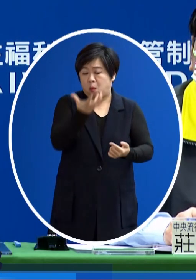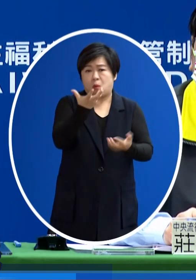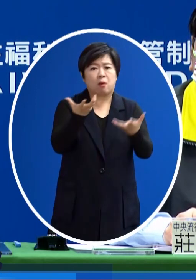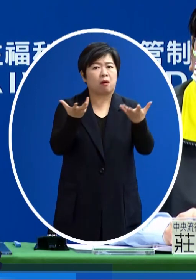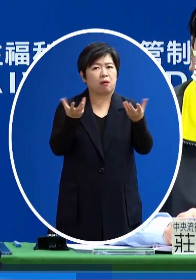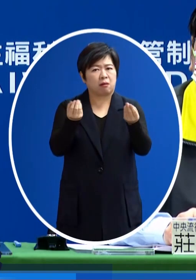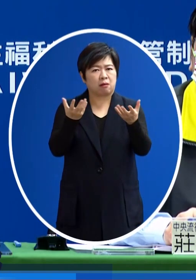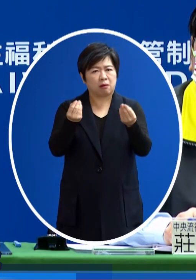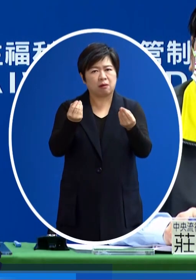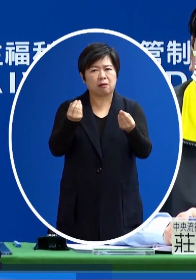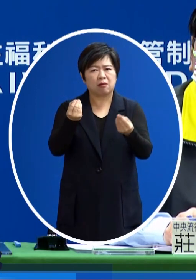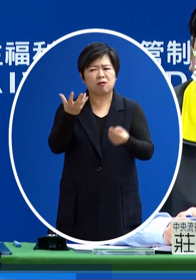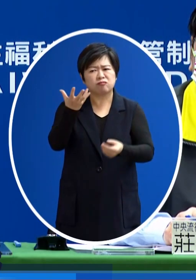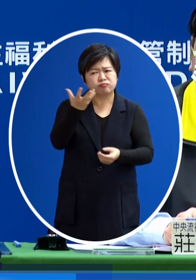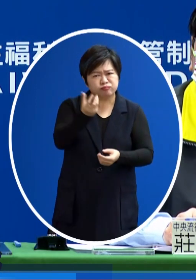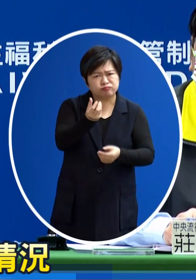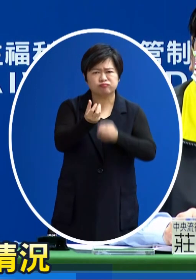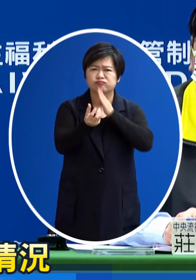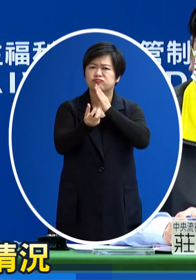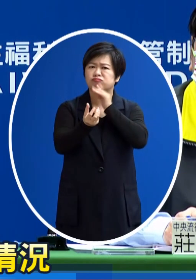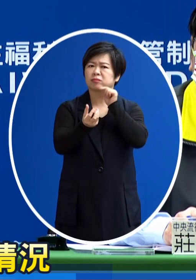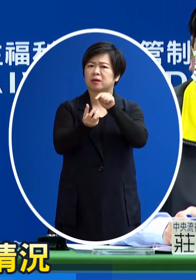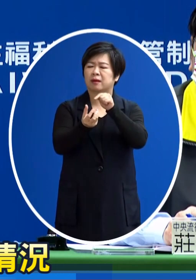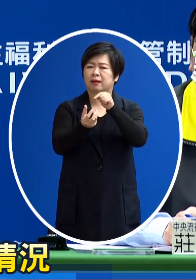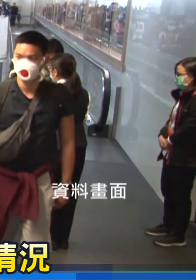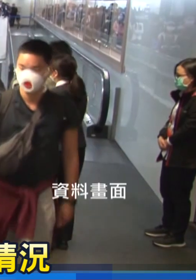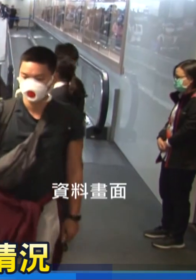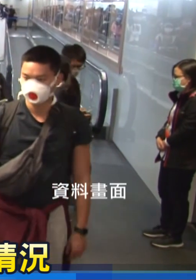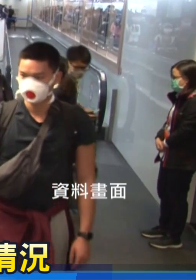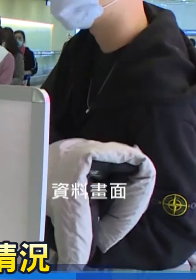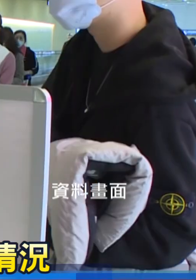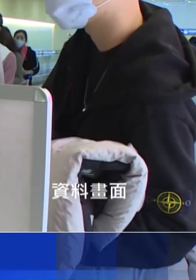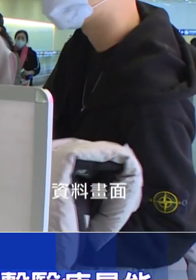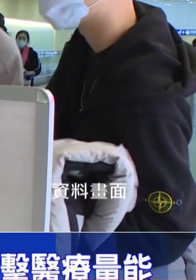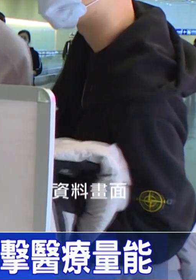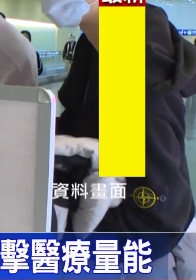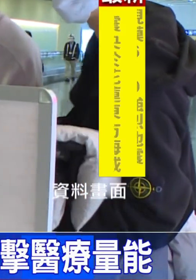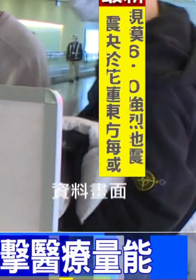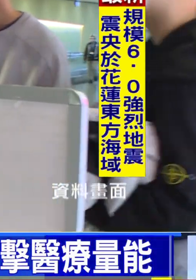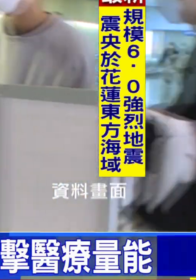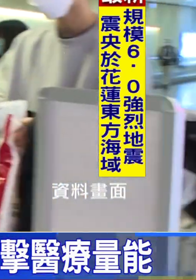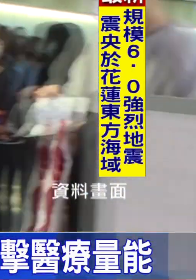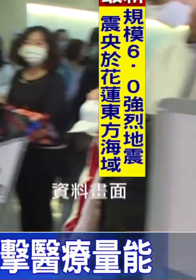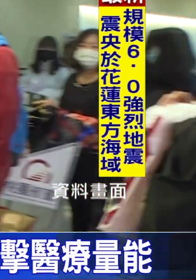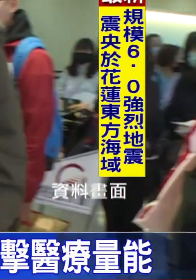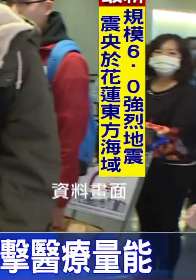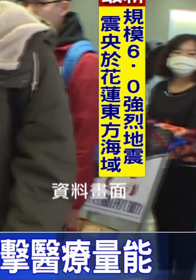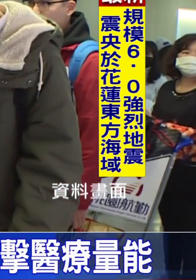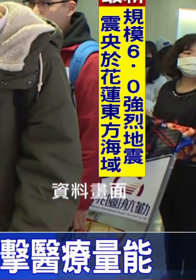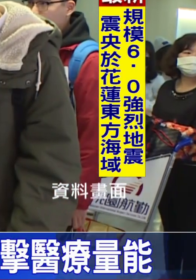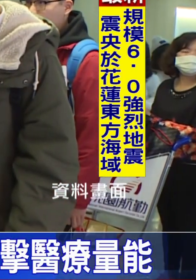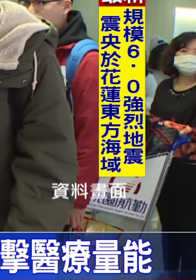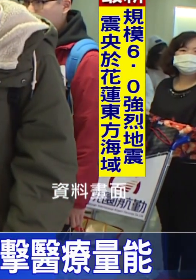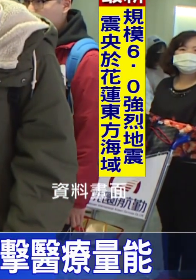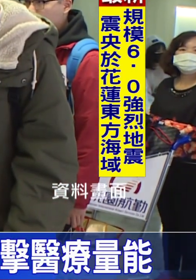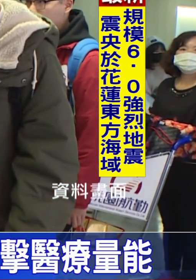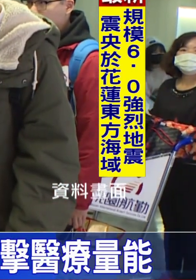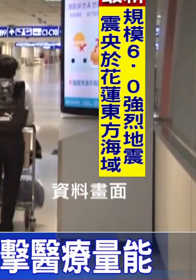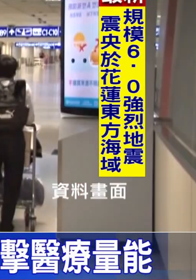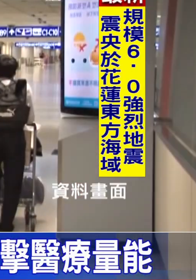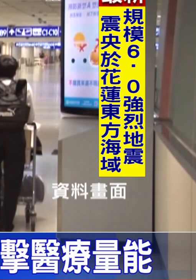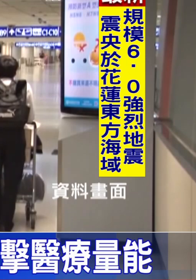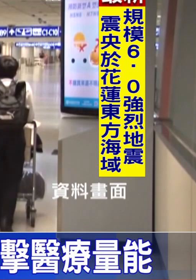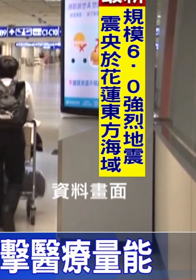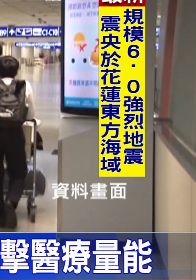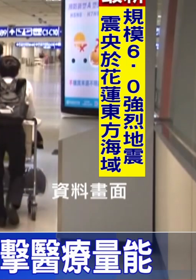活还有一些降低。好，那只是一个比较好的情况。 虽然死亡数没有跟着上扬，但指挥中心示警，大量确诊